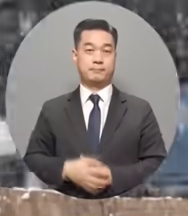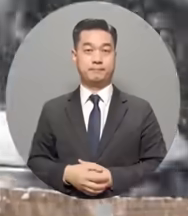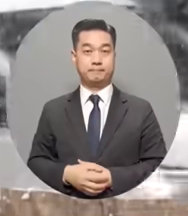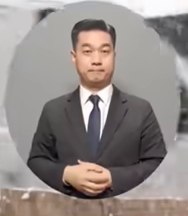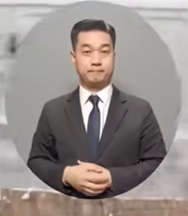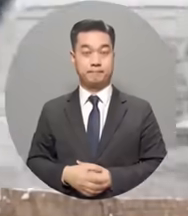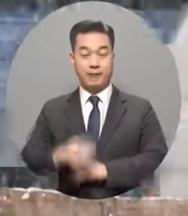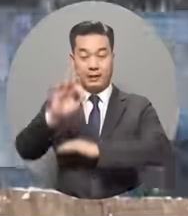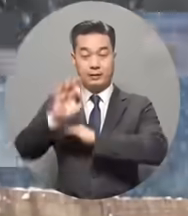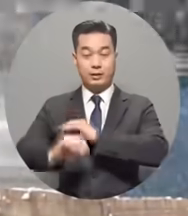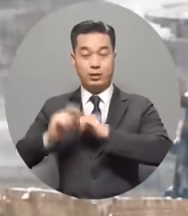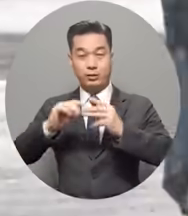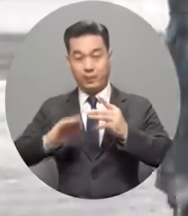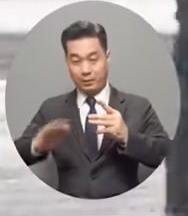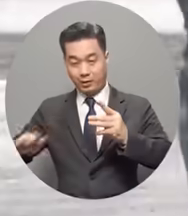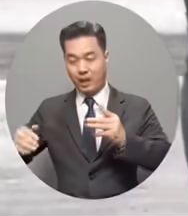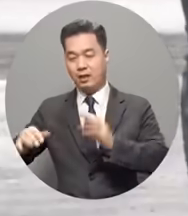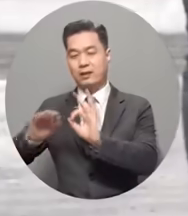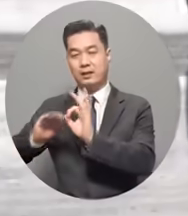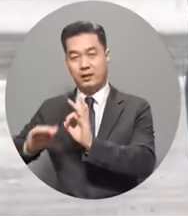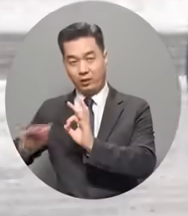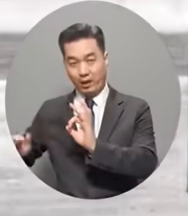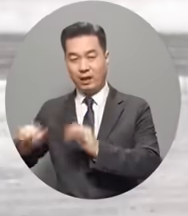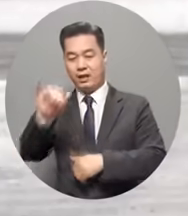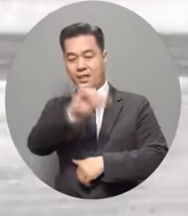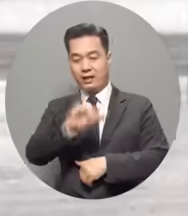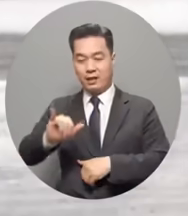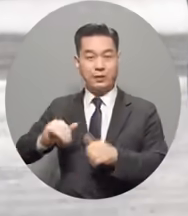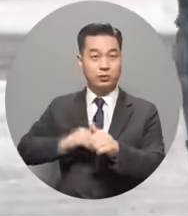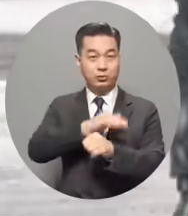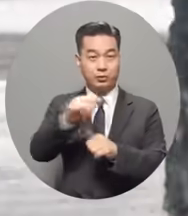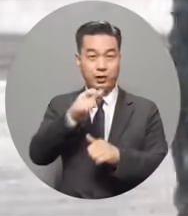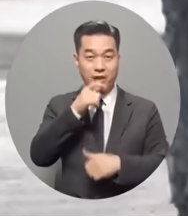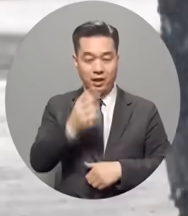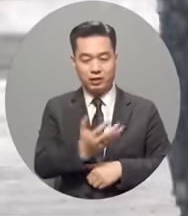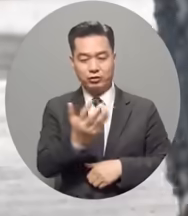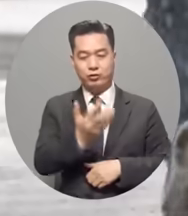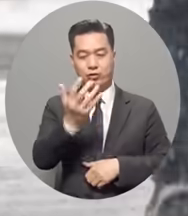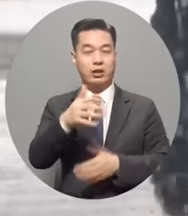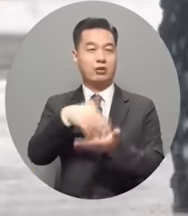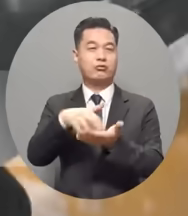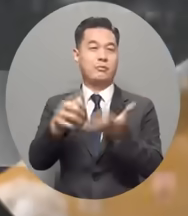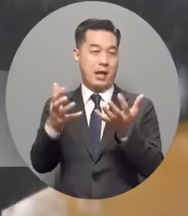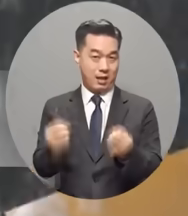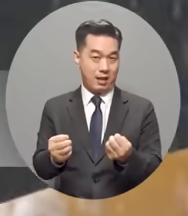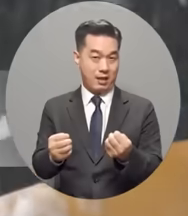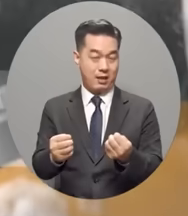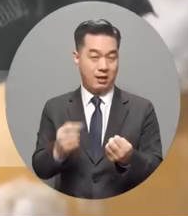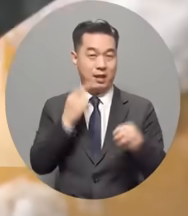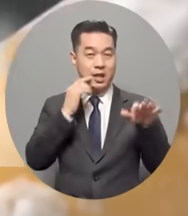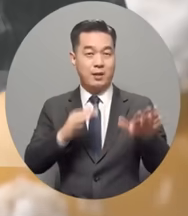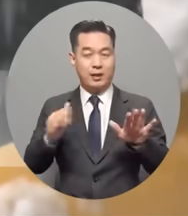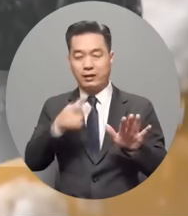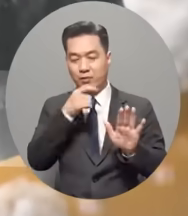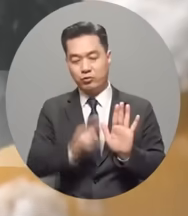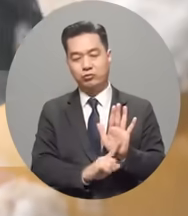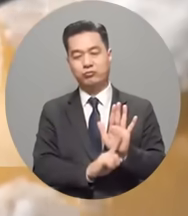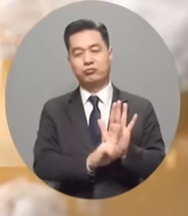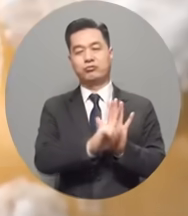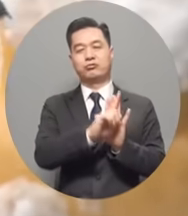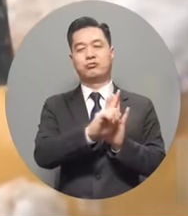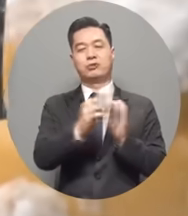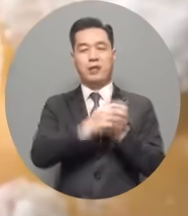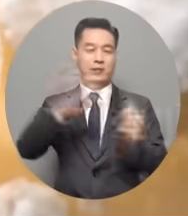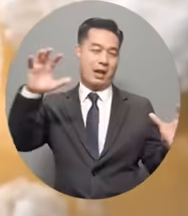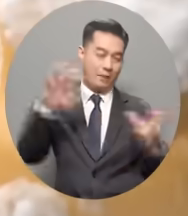한마디로 서태평양과 인도양, 한반도 주변의 수증기가 증가하고 바다의 수온은 높아졌기 때문이란